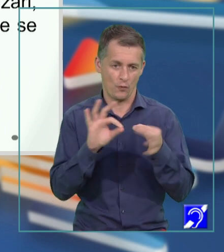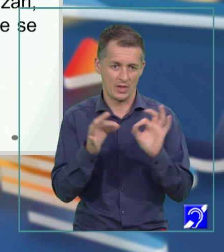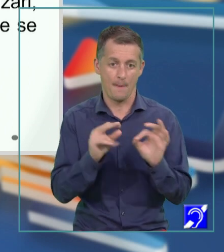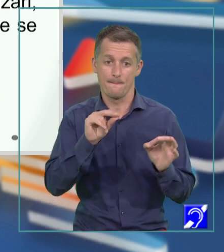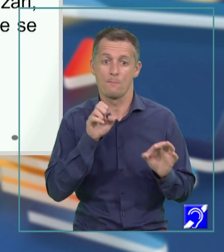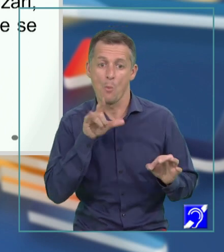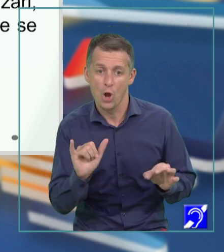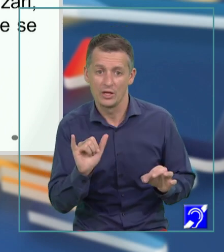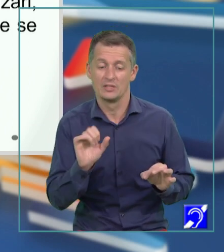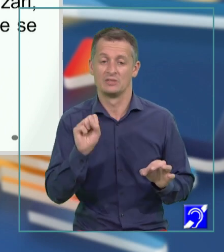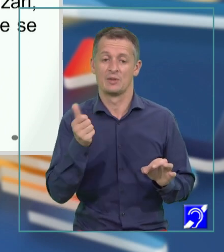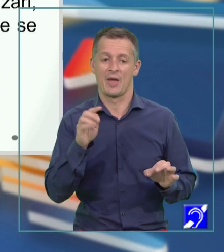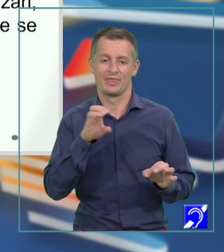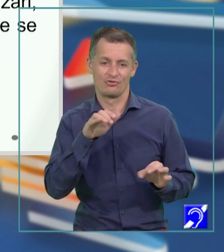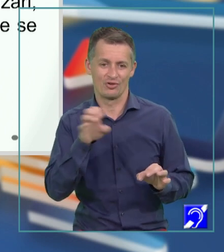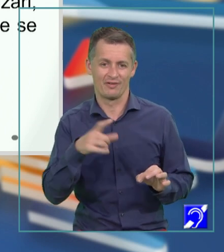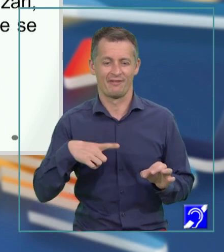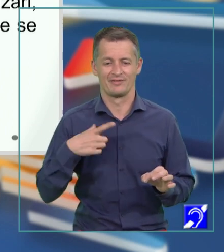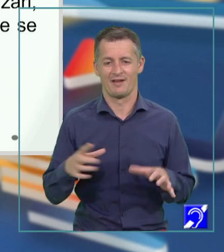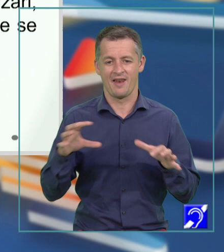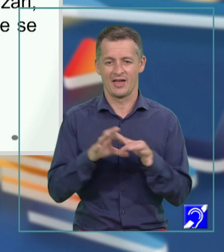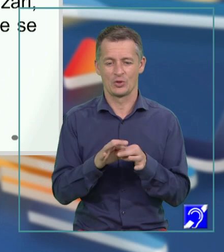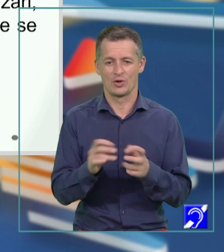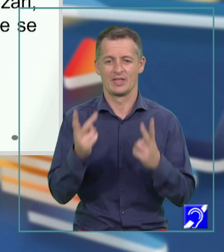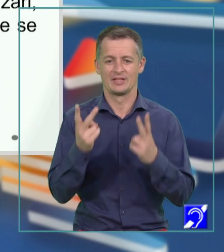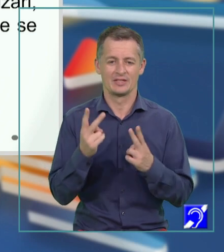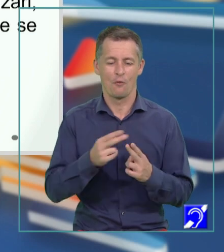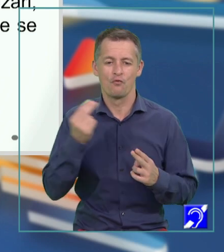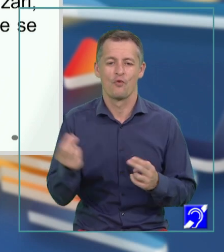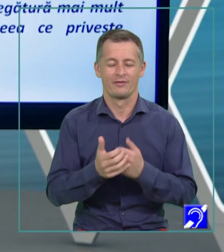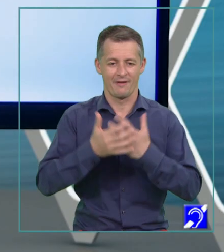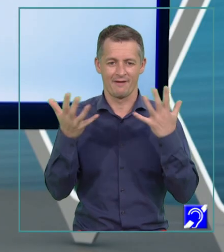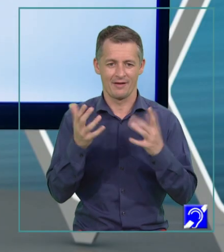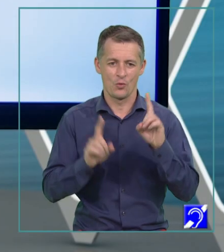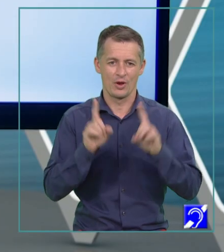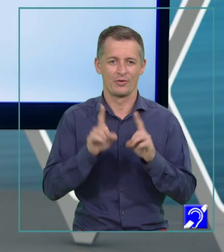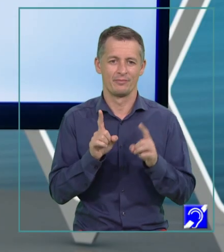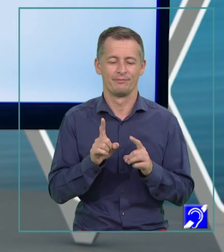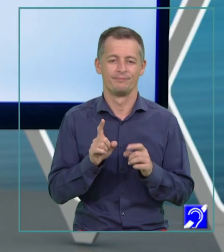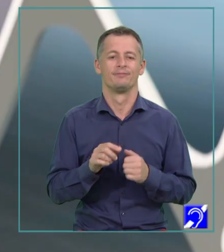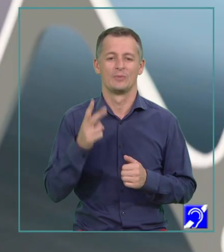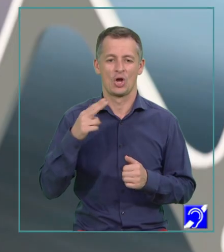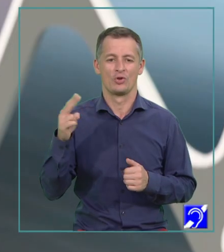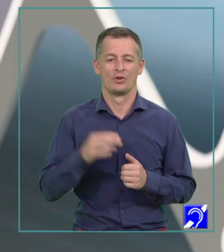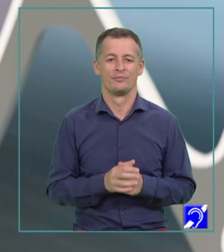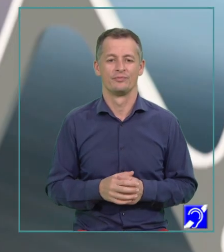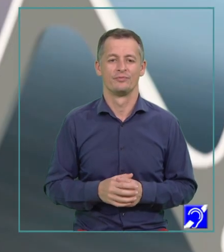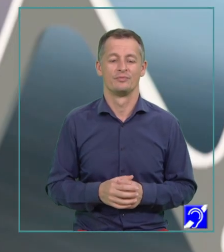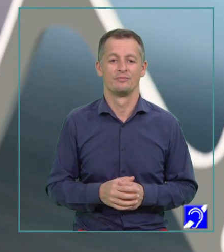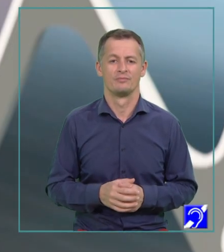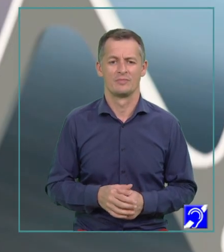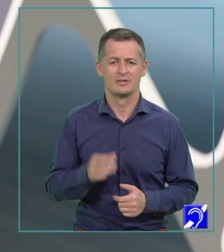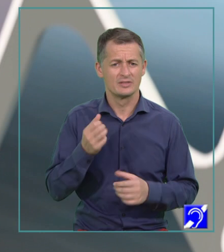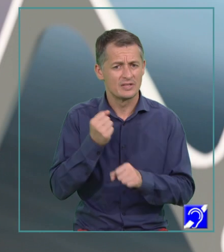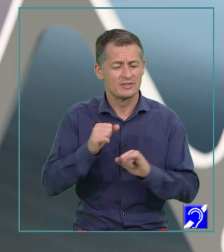polisemantice, există o legătură de sens foarte evidentă uneori. Mergem mai departe la